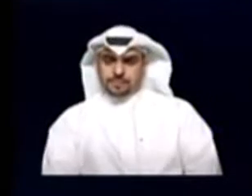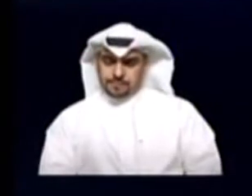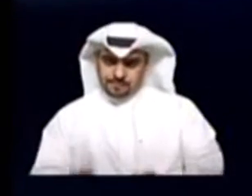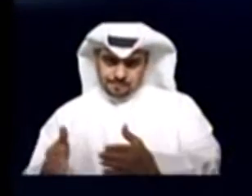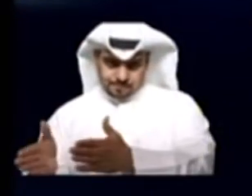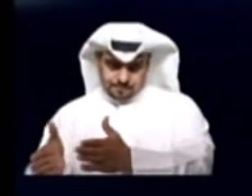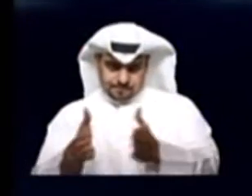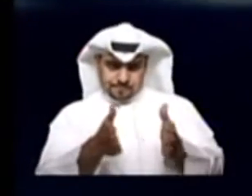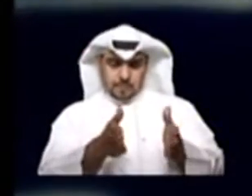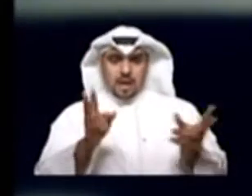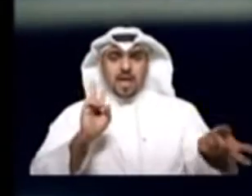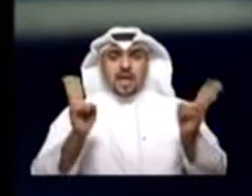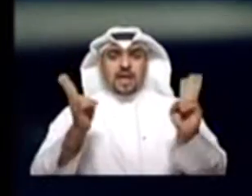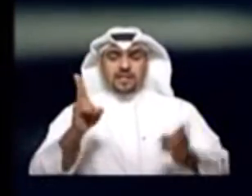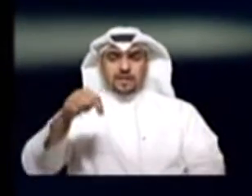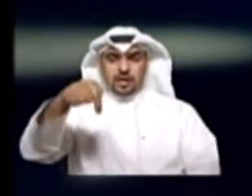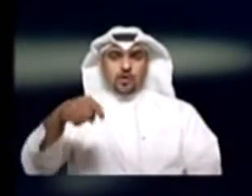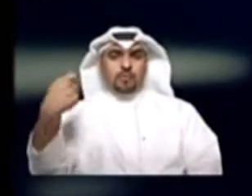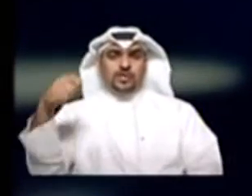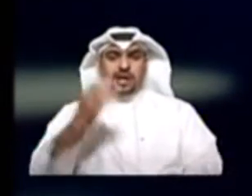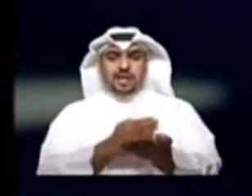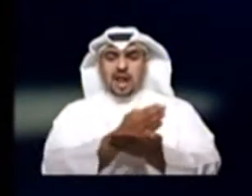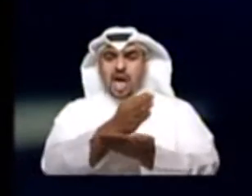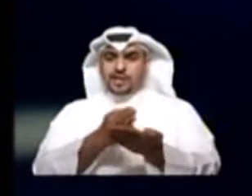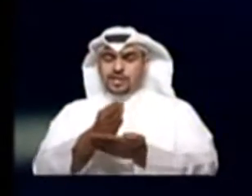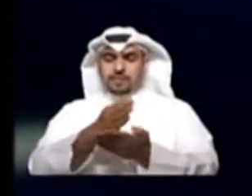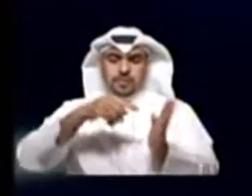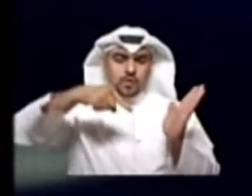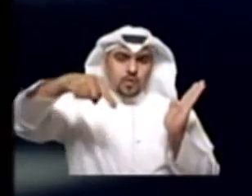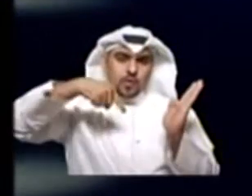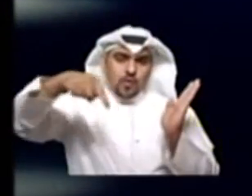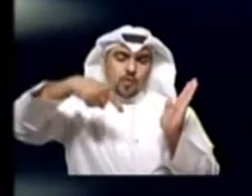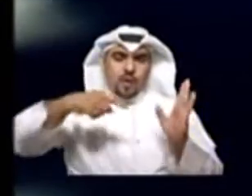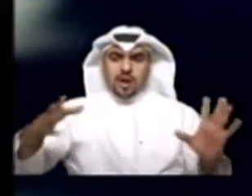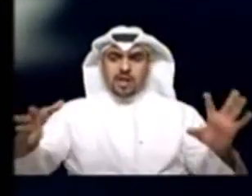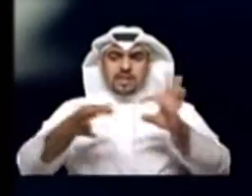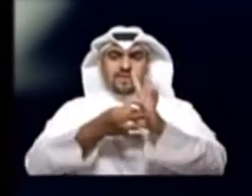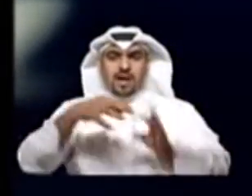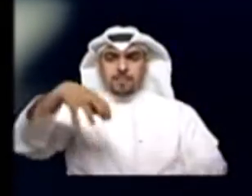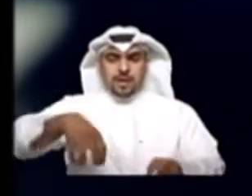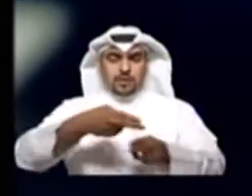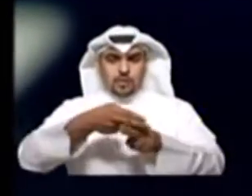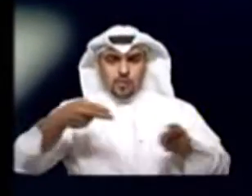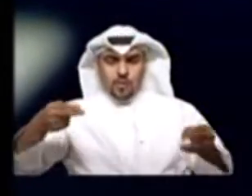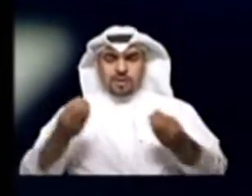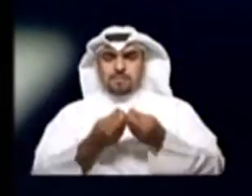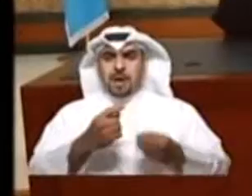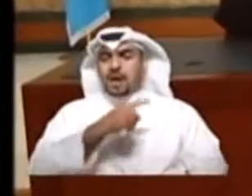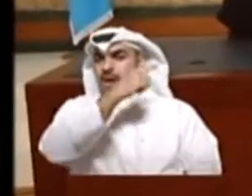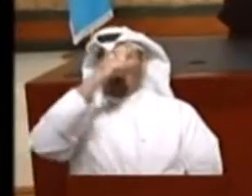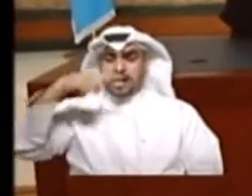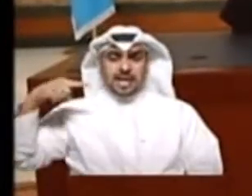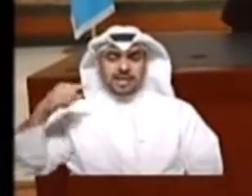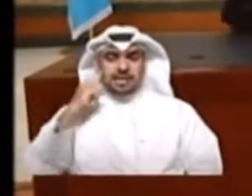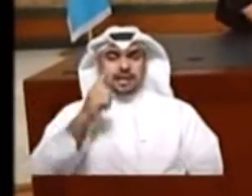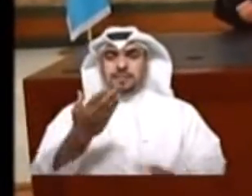احتفل اليوم في مقر وزارة الخارجية بالتوقيع على اتفاقية بين حكومة دولة الكويت وحكومة جمهورية كازاخستان بشأن الإعفاء